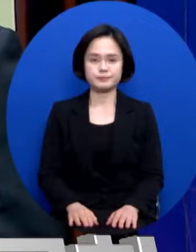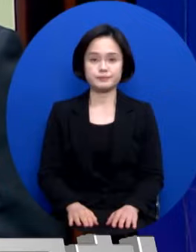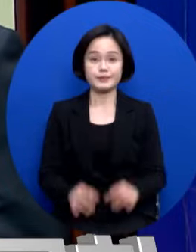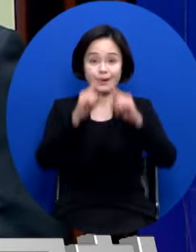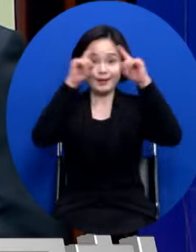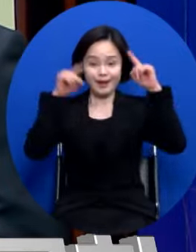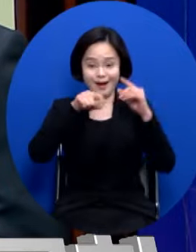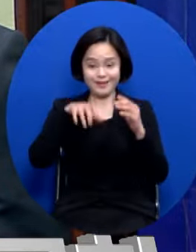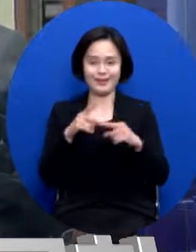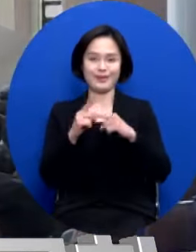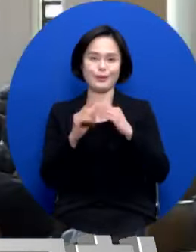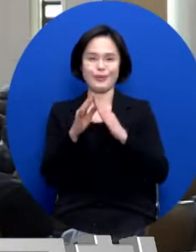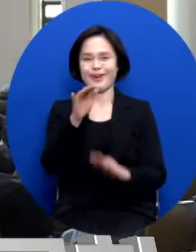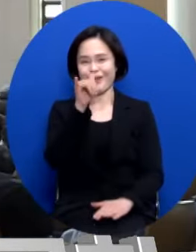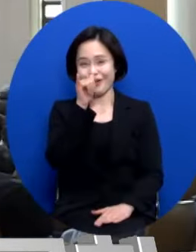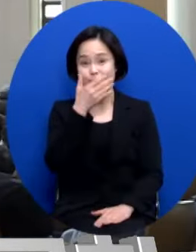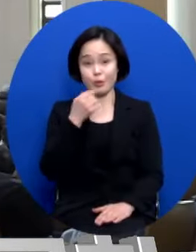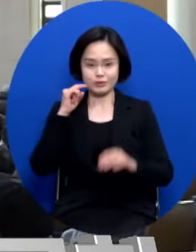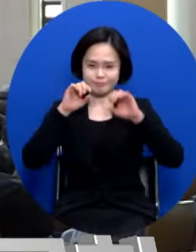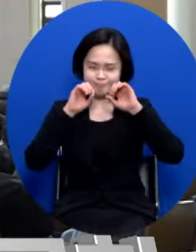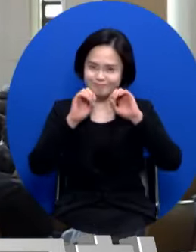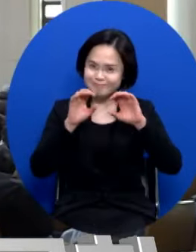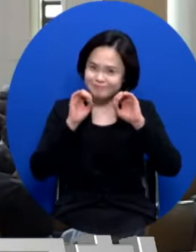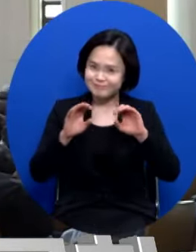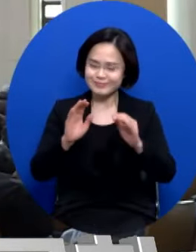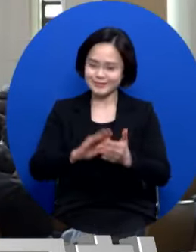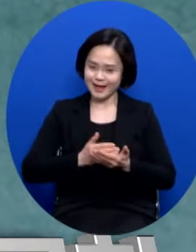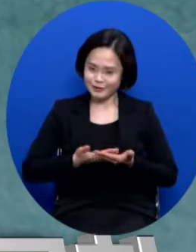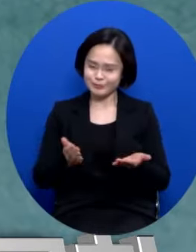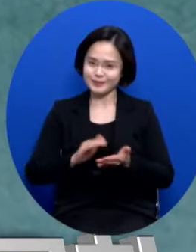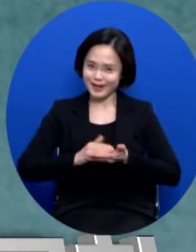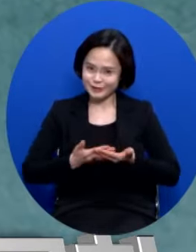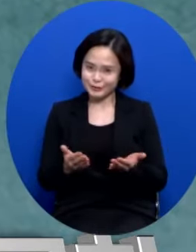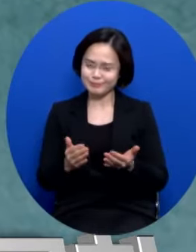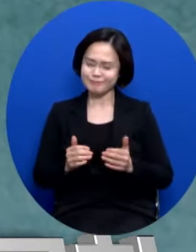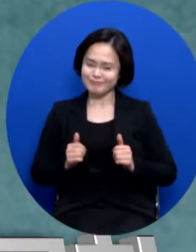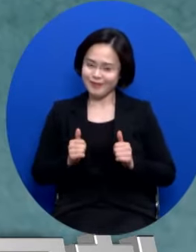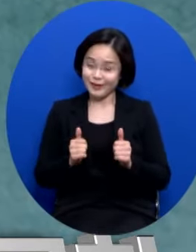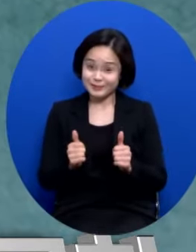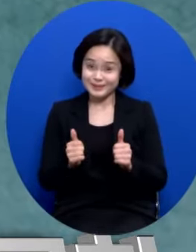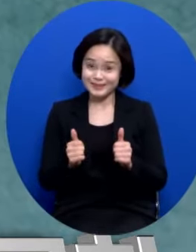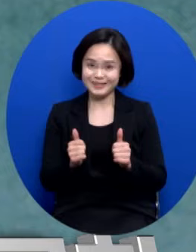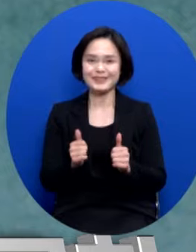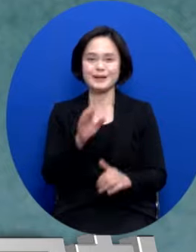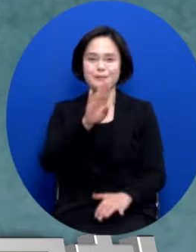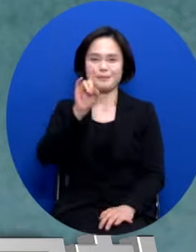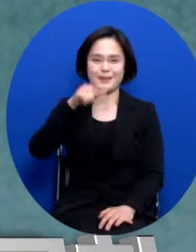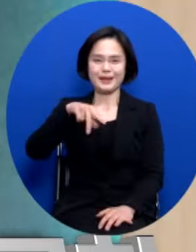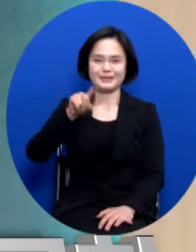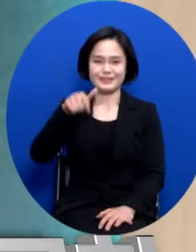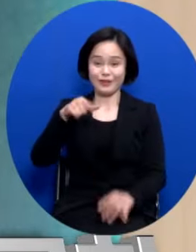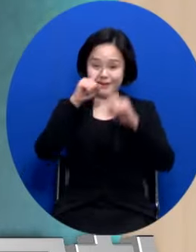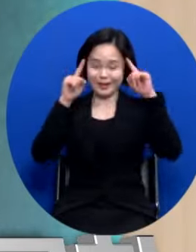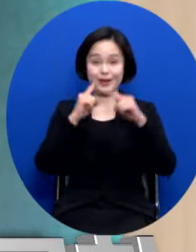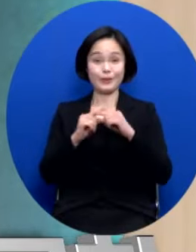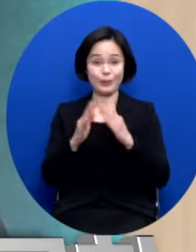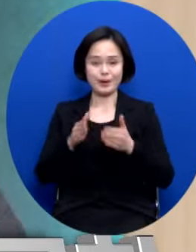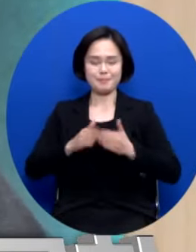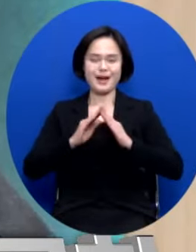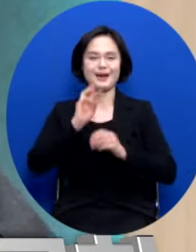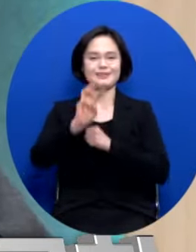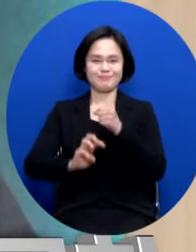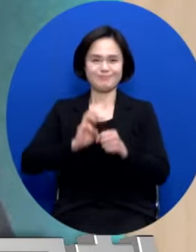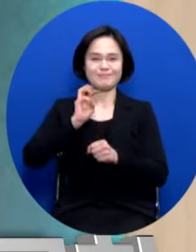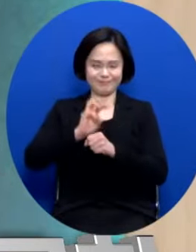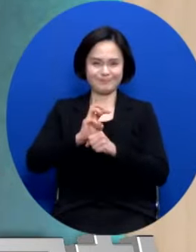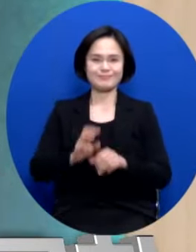캠퍼스에 자리한 이점을 살려 학원 복음화 사역과 지역사회 나눔에 앞장서온 천안 백석대학교회가 설립 30주년을